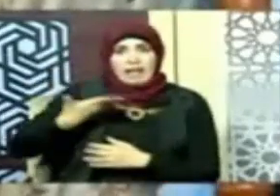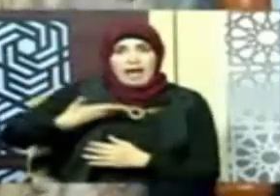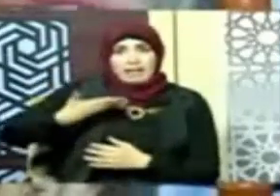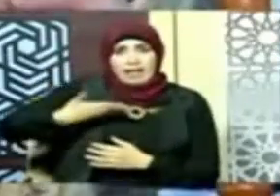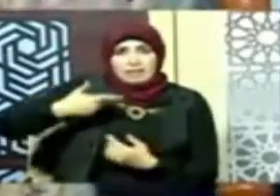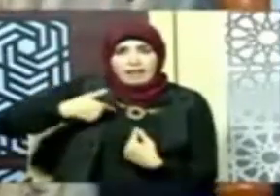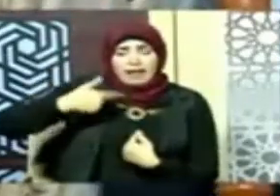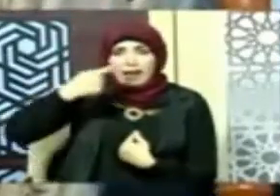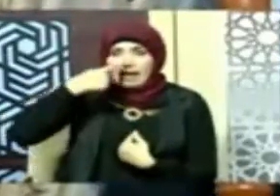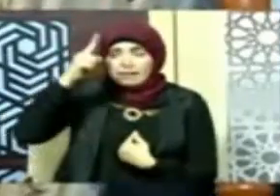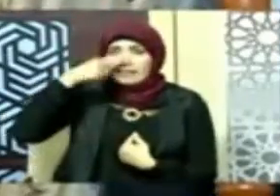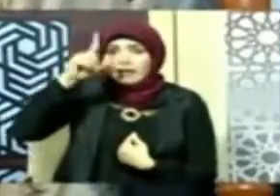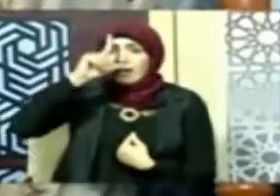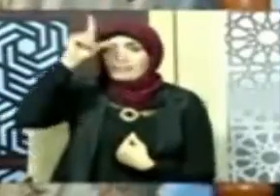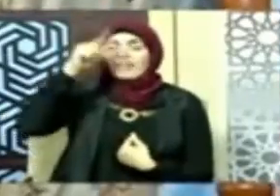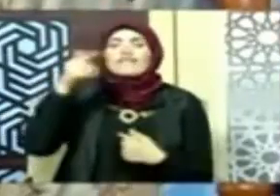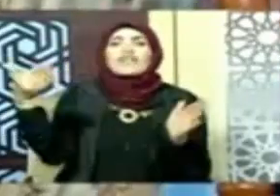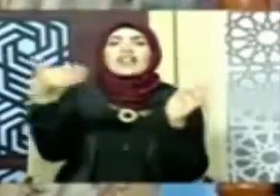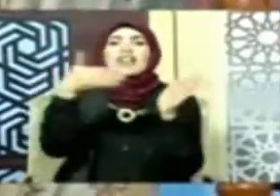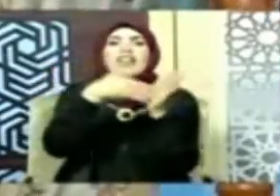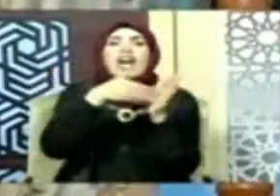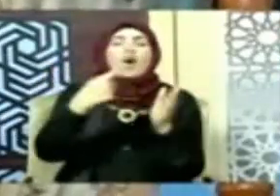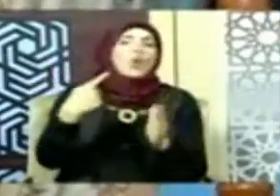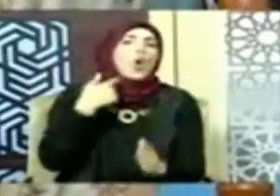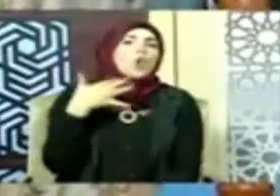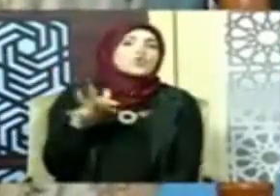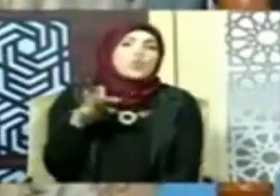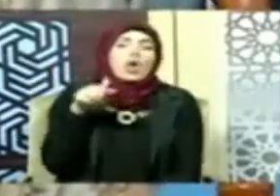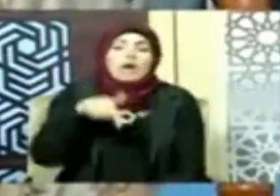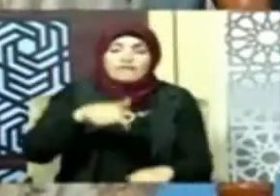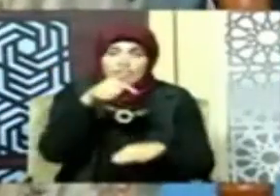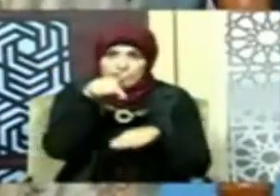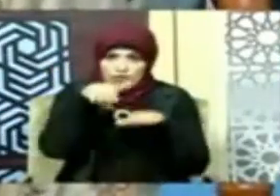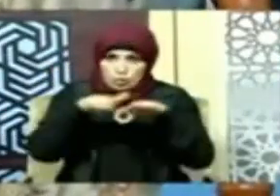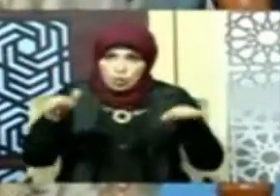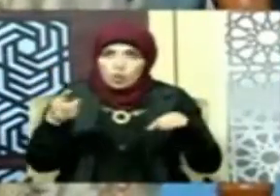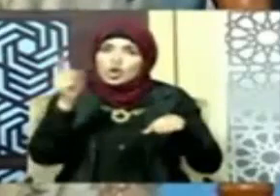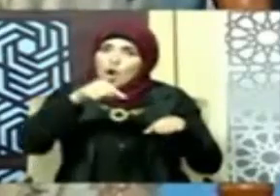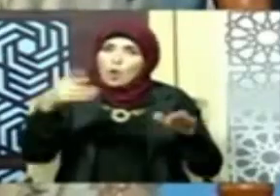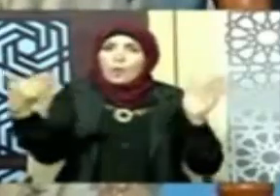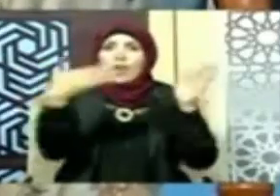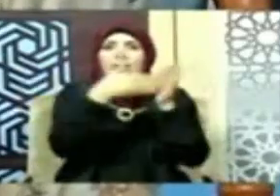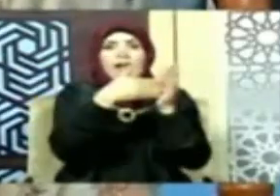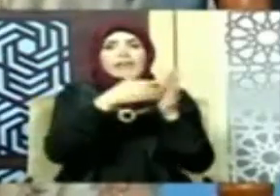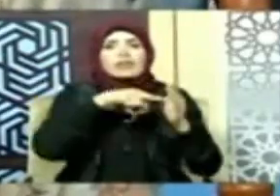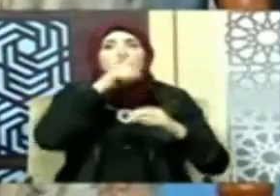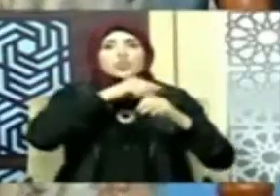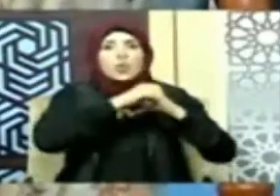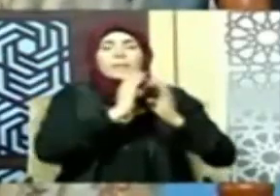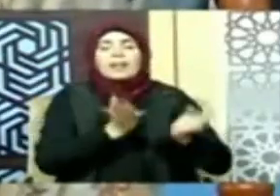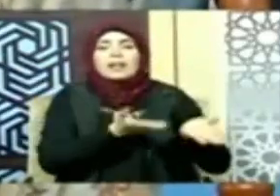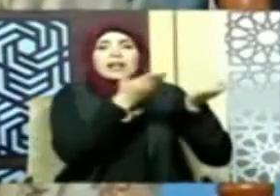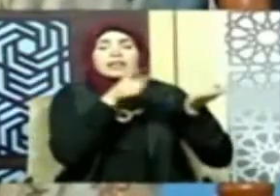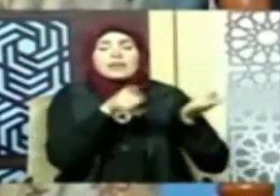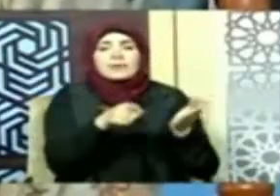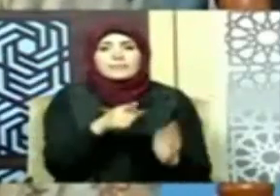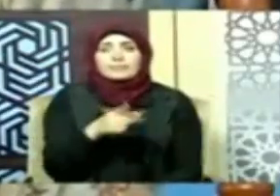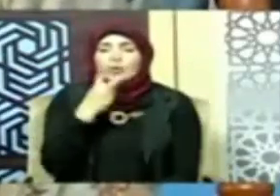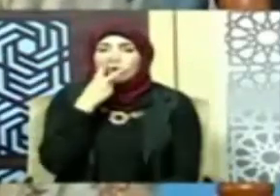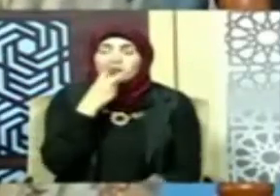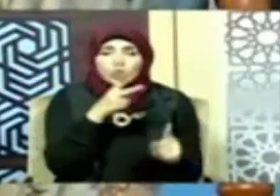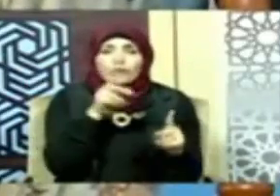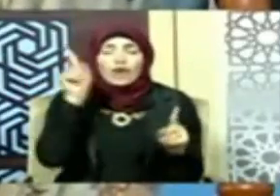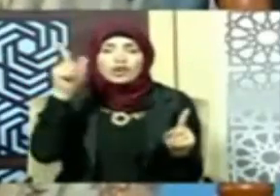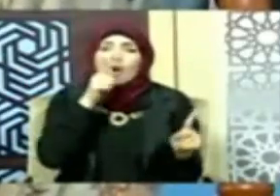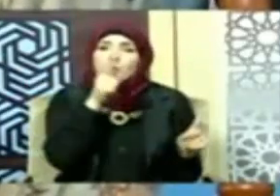بسلطانه كانت عاقبته خسرا في الدنيا والآخرة. ألم يجدك يتيما